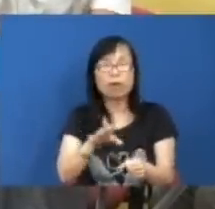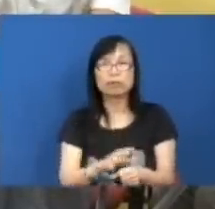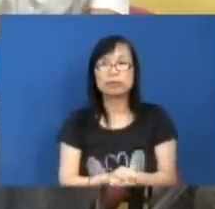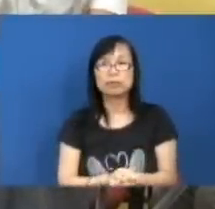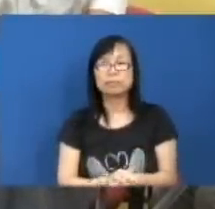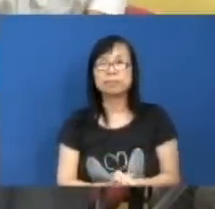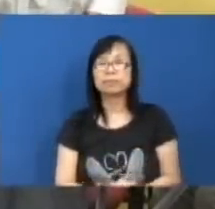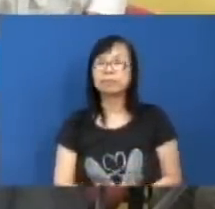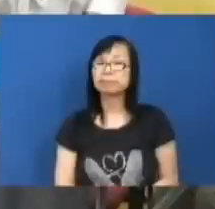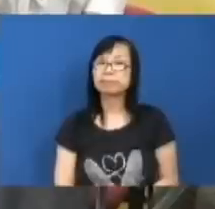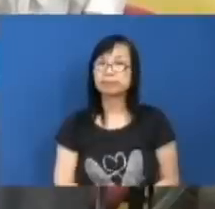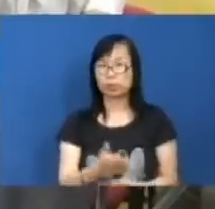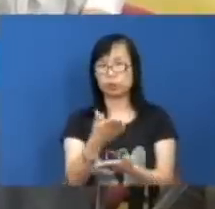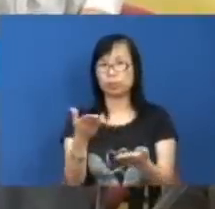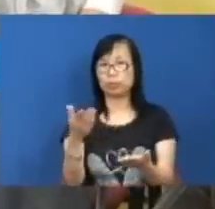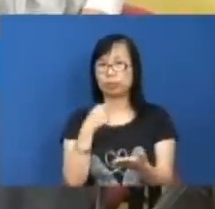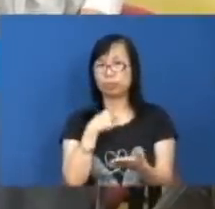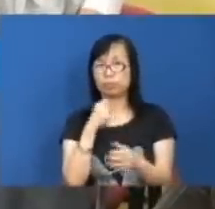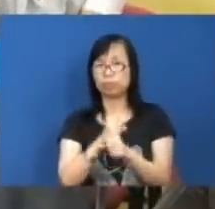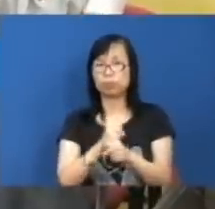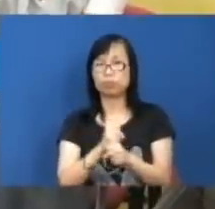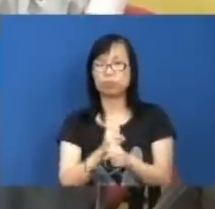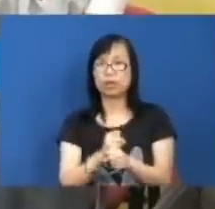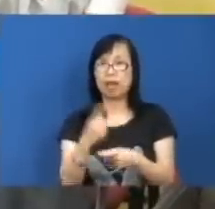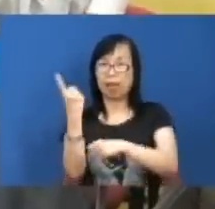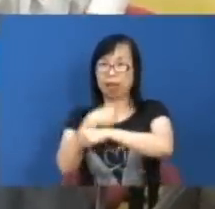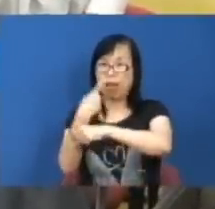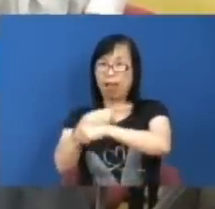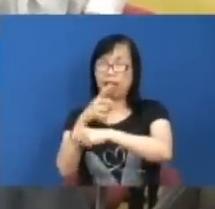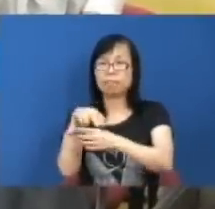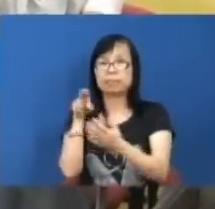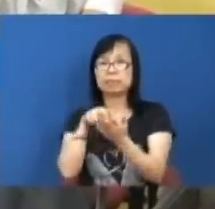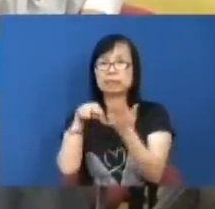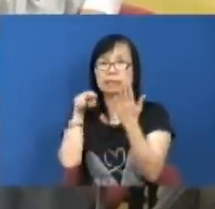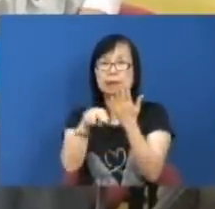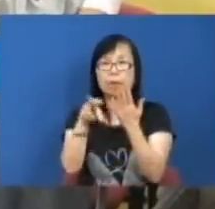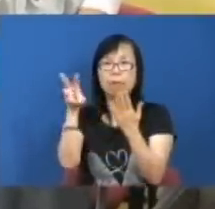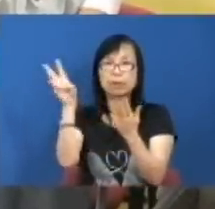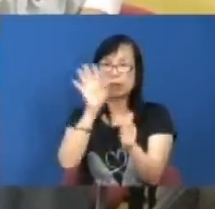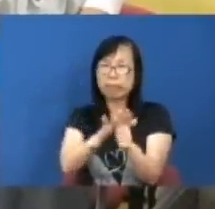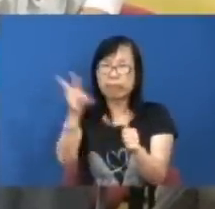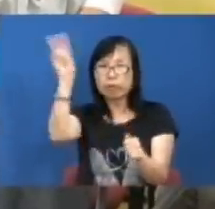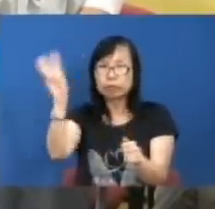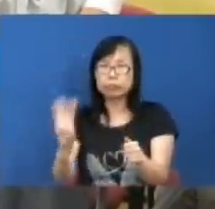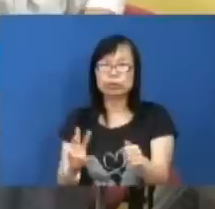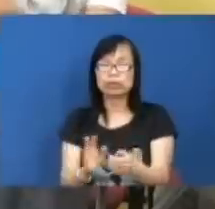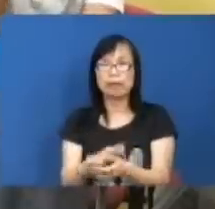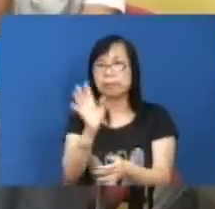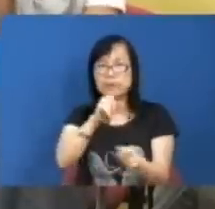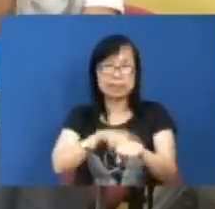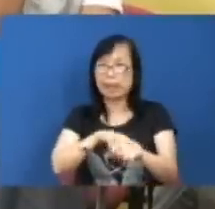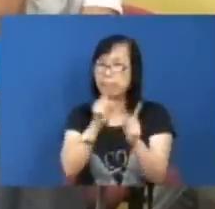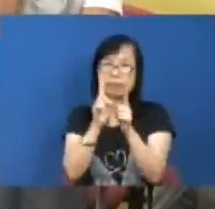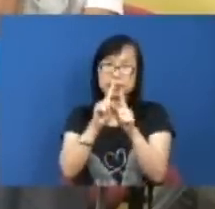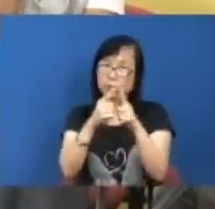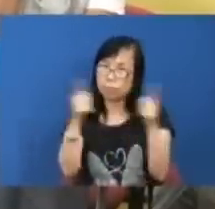網友聽？ 嗰啲如果大家要做咧，一定要做一隻臨時有啲透明嘅防水漆咯。佢就唔需要太過長久嘅，但